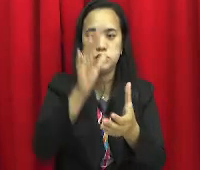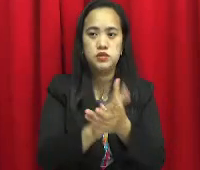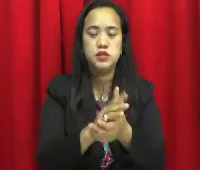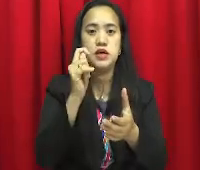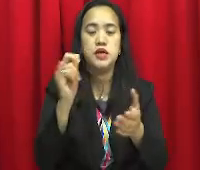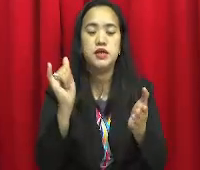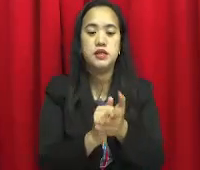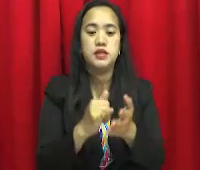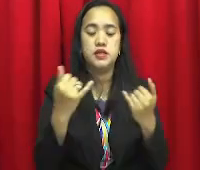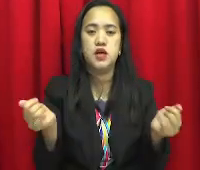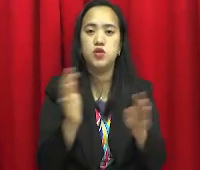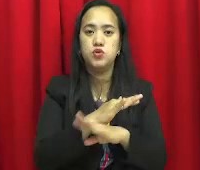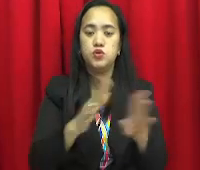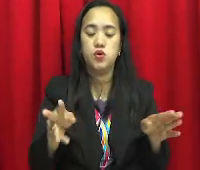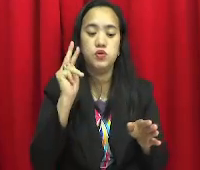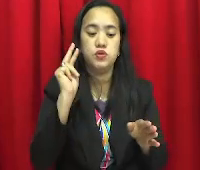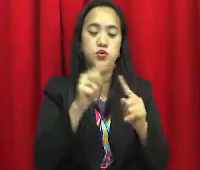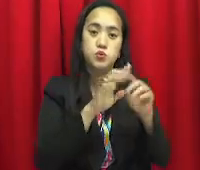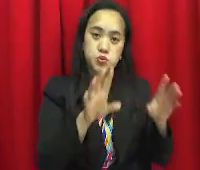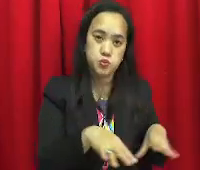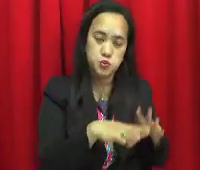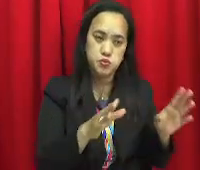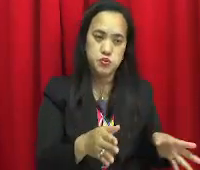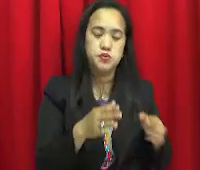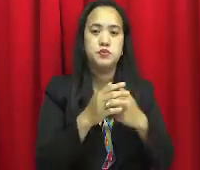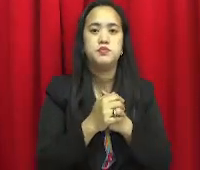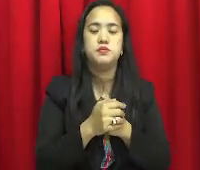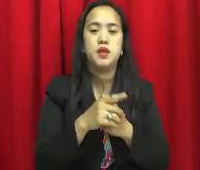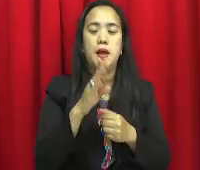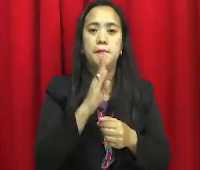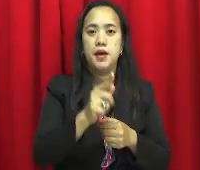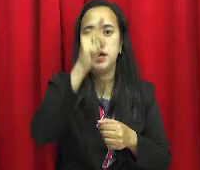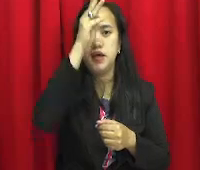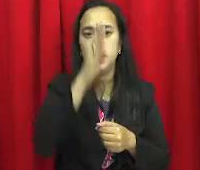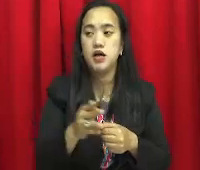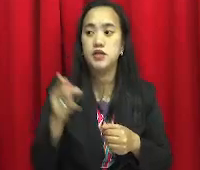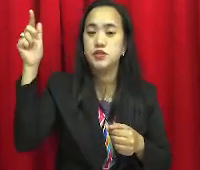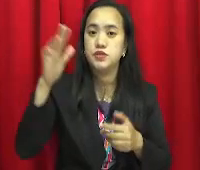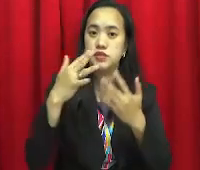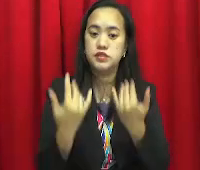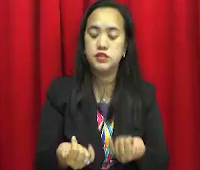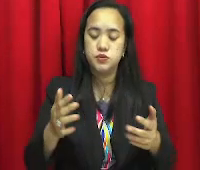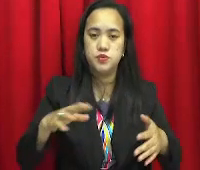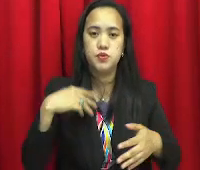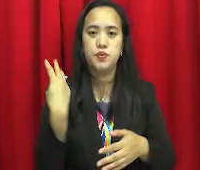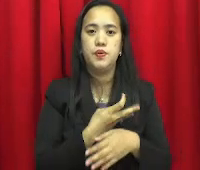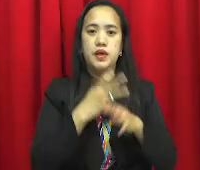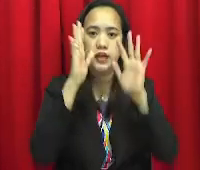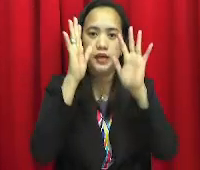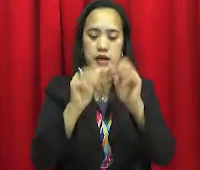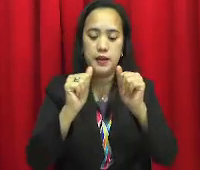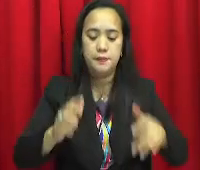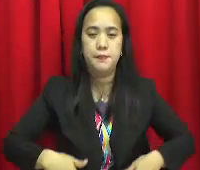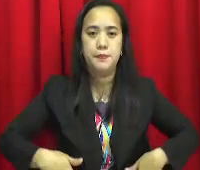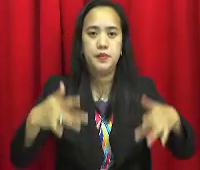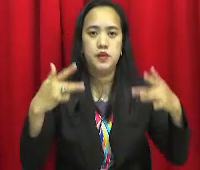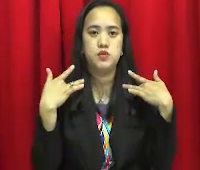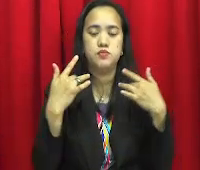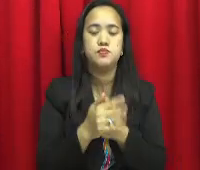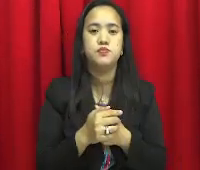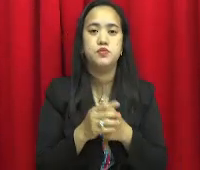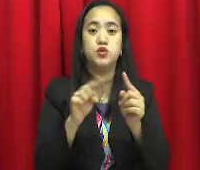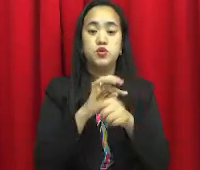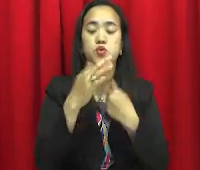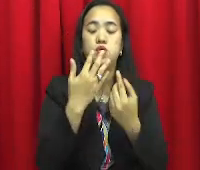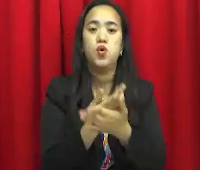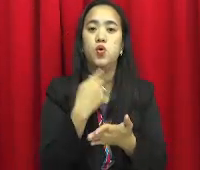magtatrabaho. Wow. Sa biyaya ng Panginoon, mabubuhay kami. Amen. Alam niyo, mga kapatid, ito sasabihin ko sa inyo sa lahat na gumagawa ng decision na